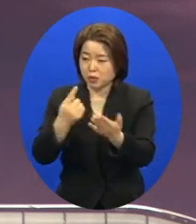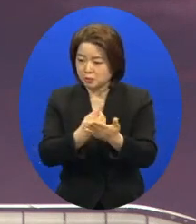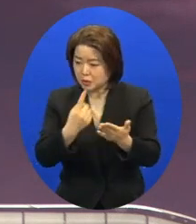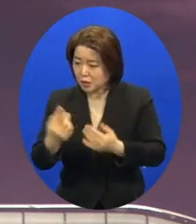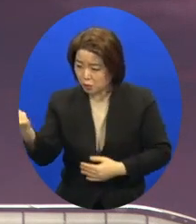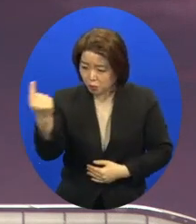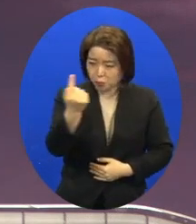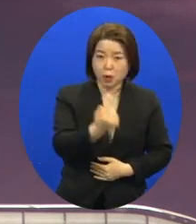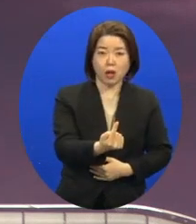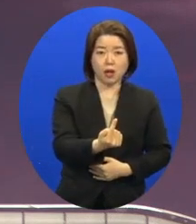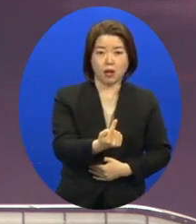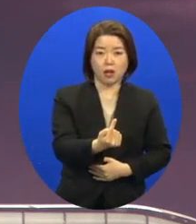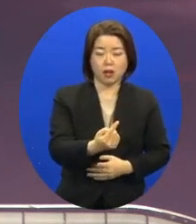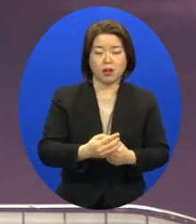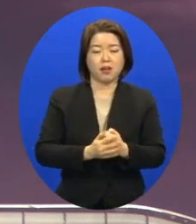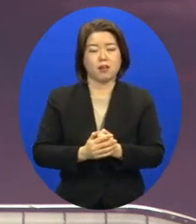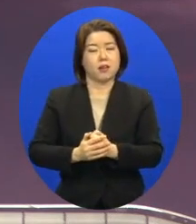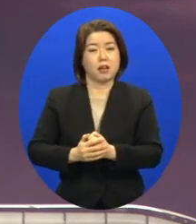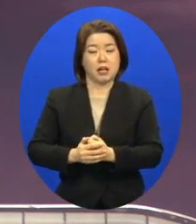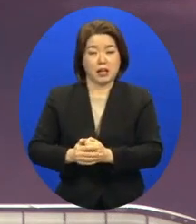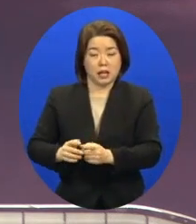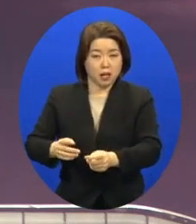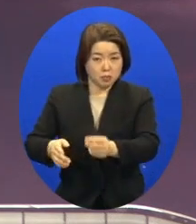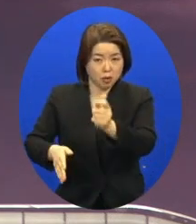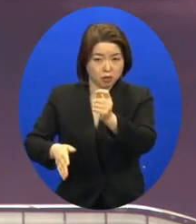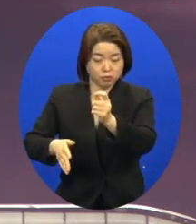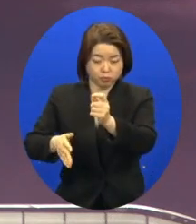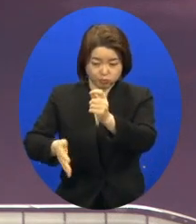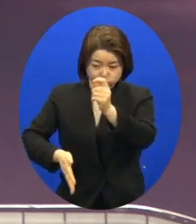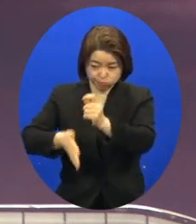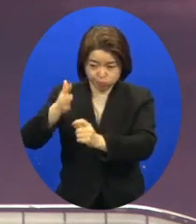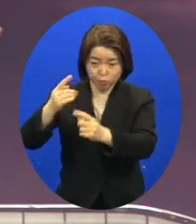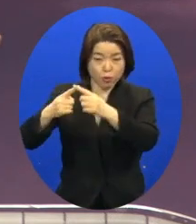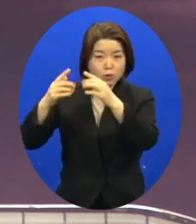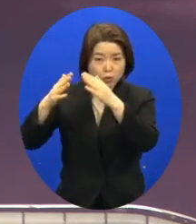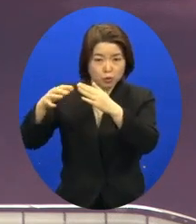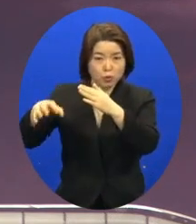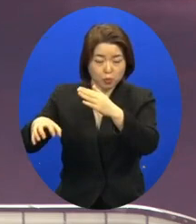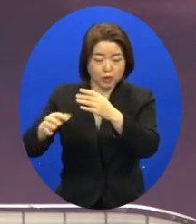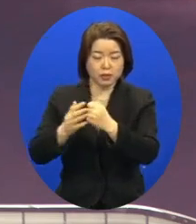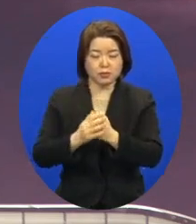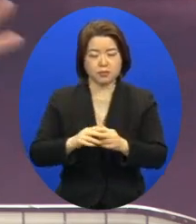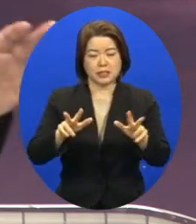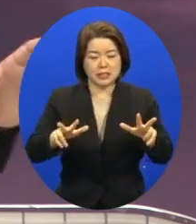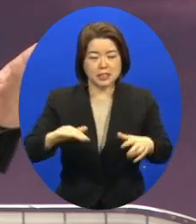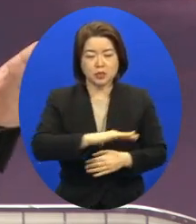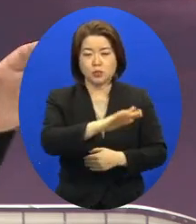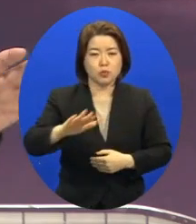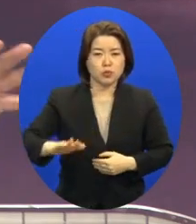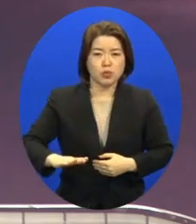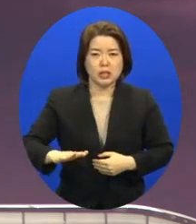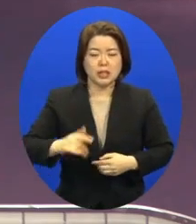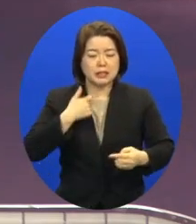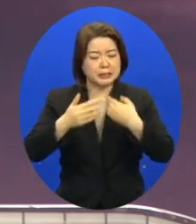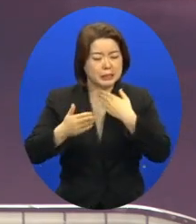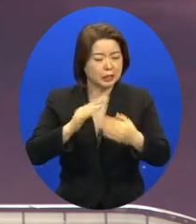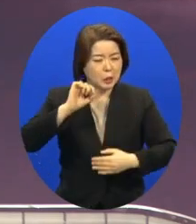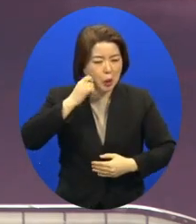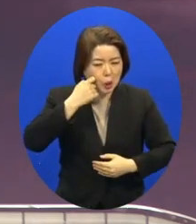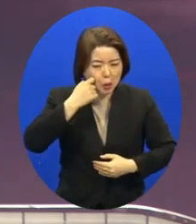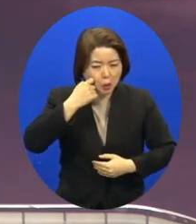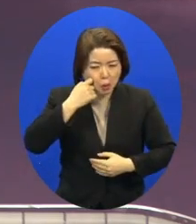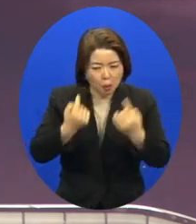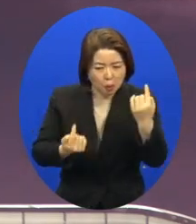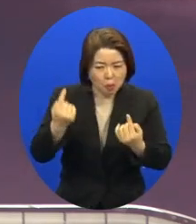거죠. 고린도 교회는 지금 우리가 겪는 교회와 비교할 수 없는 정도의 어려움이